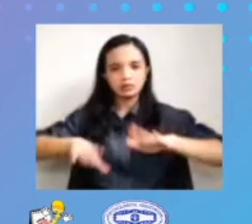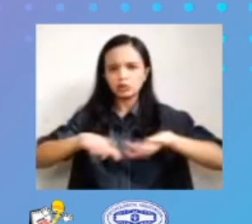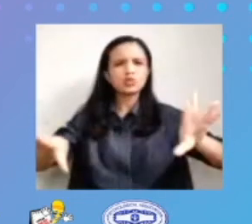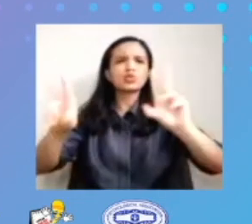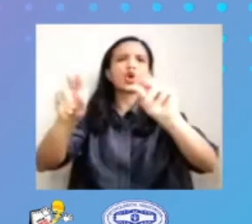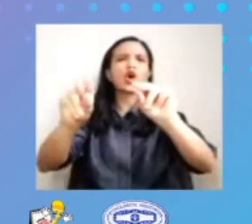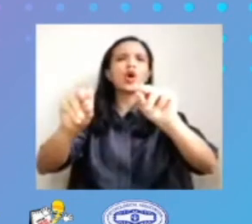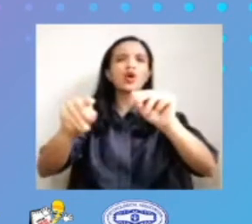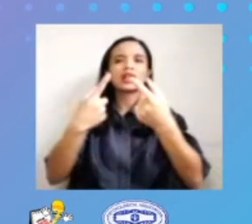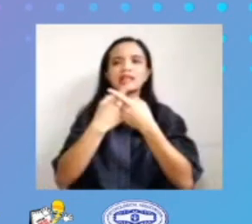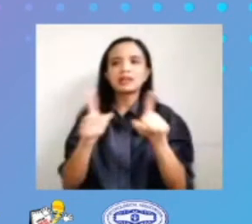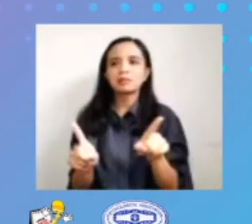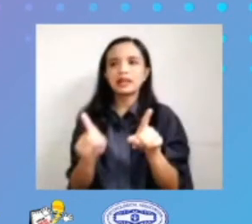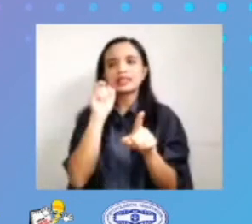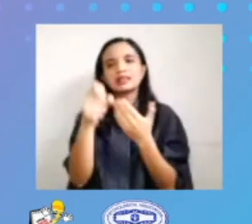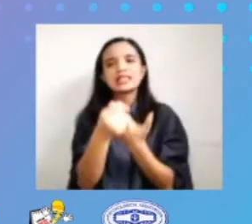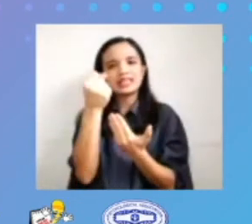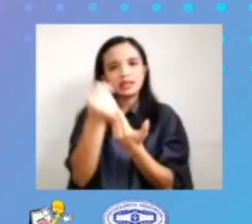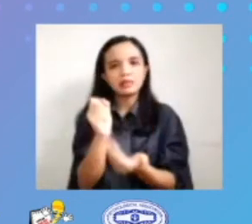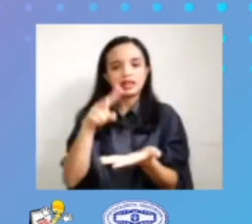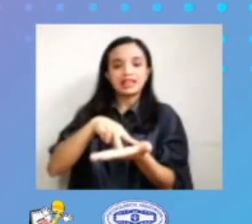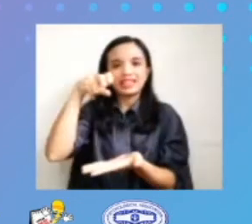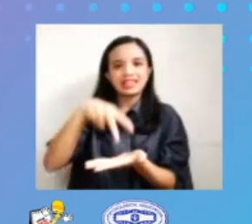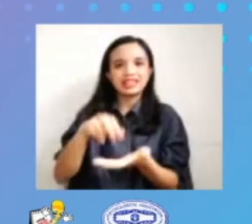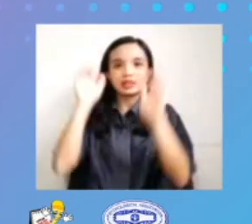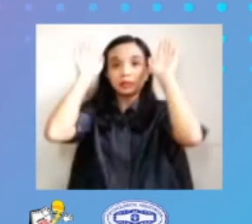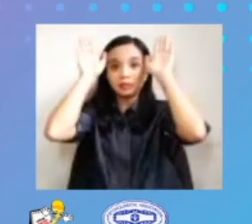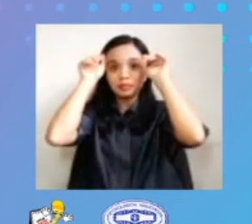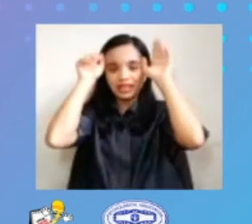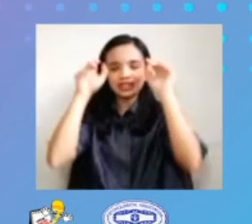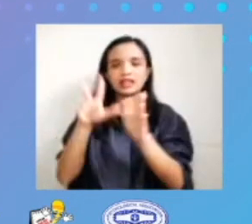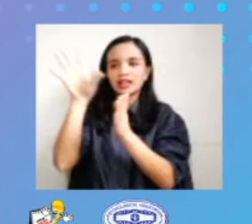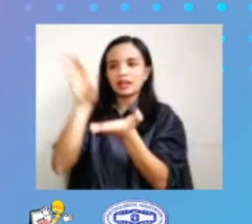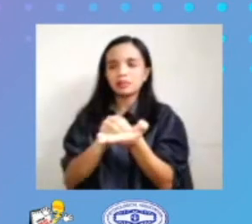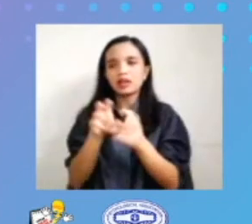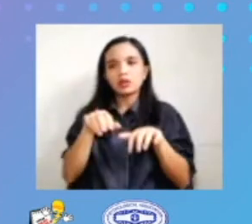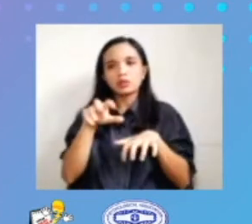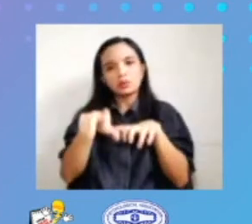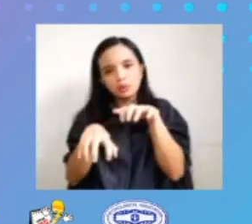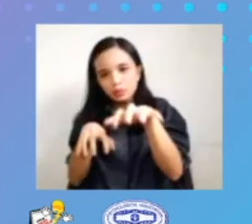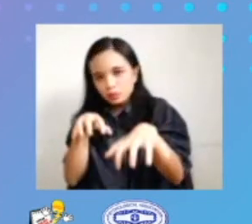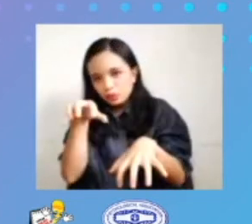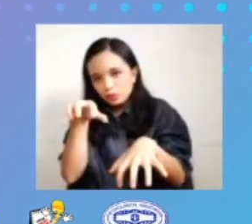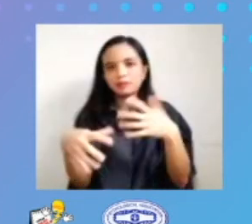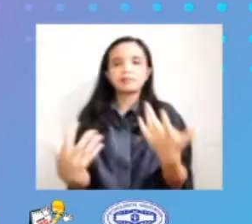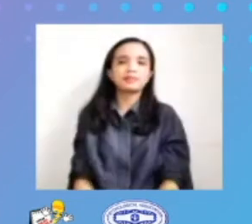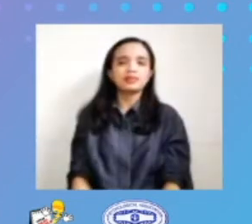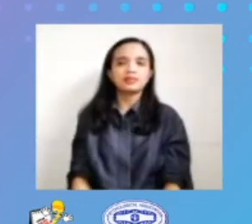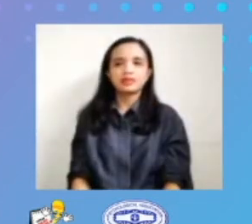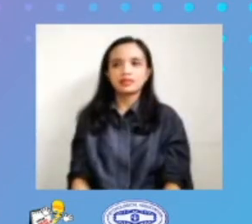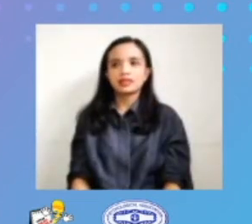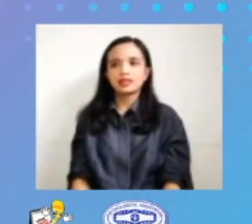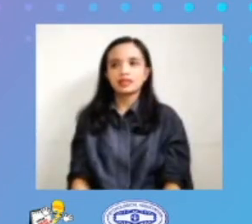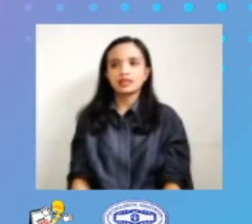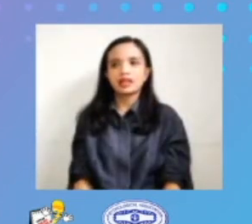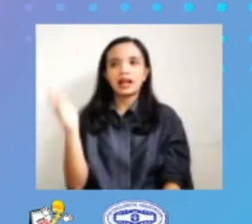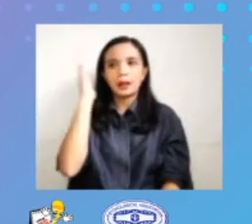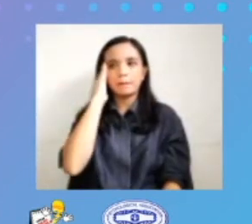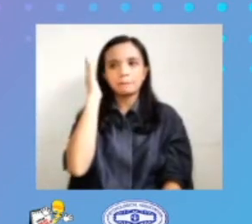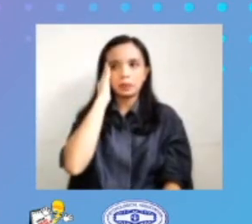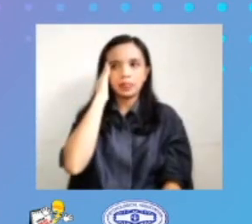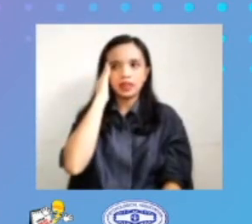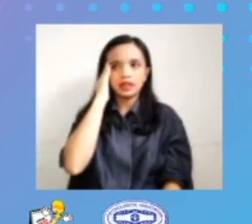kids, like what Ms. Yang said, modeling. Kung ano yung nakita ng bata sa parents, yun din yung gagawin nila. It could be good or bad.